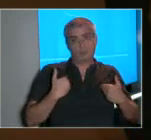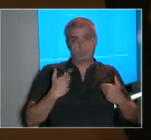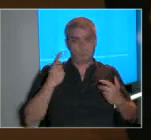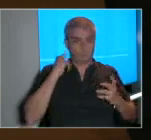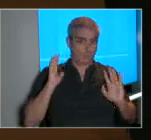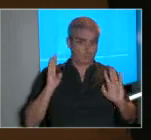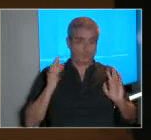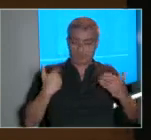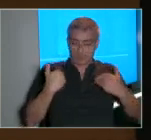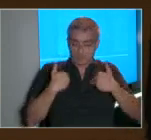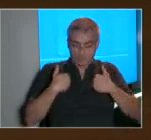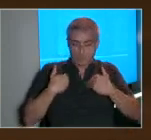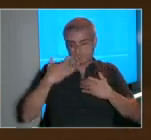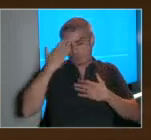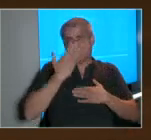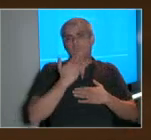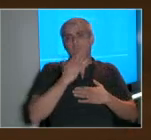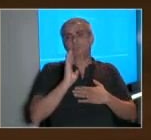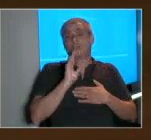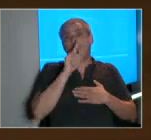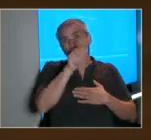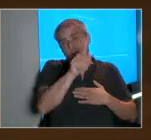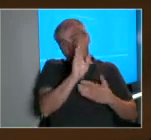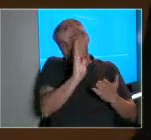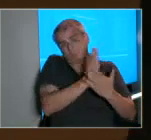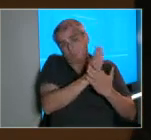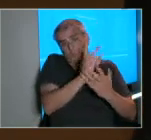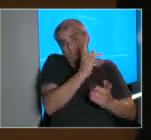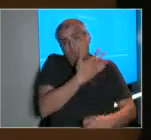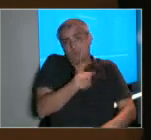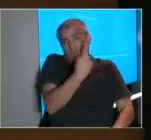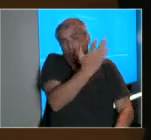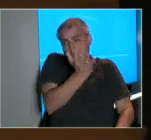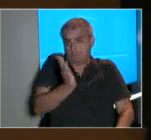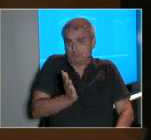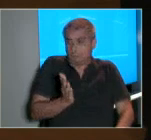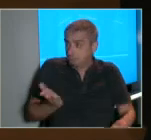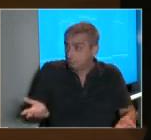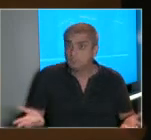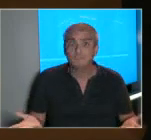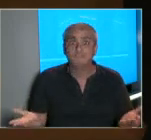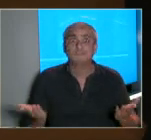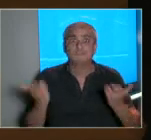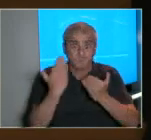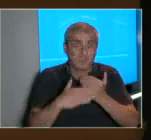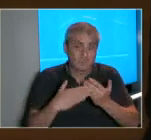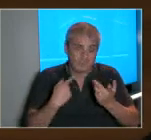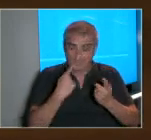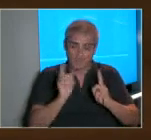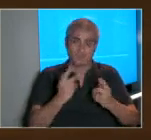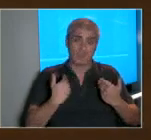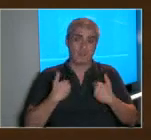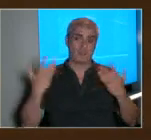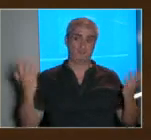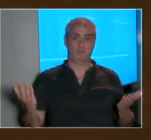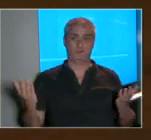ושמעתם את זה, אנחנו נכיר בישראל, אתם כבר תגדירו את עצמכם. אז הנה, סוף סוף הגדרנו את